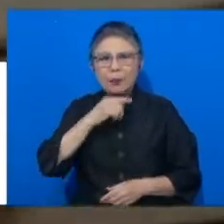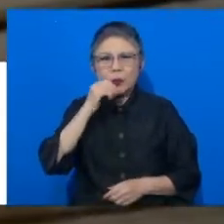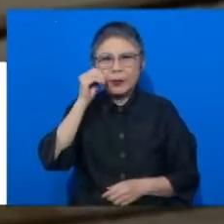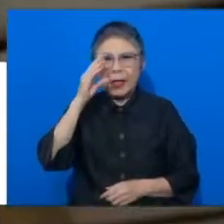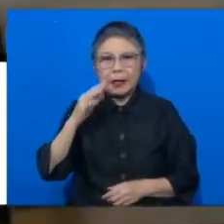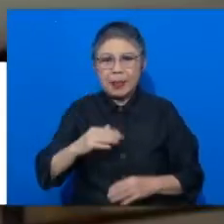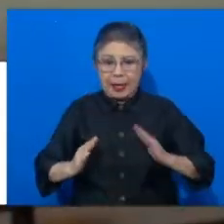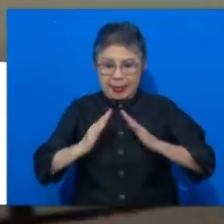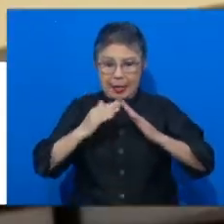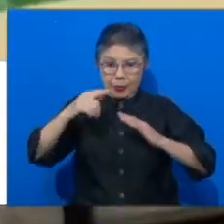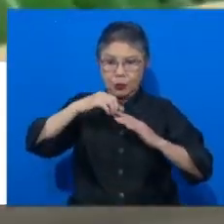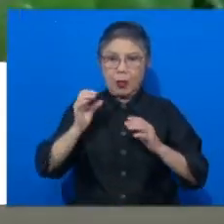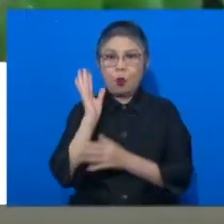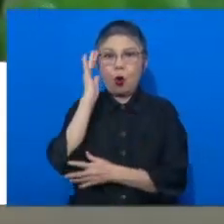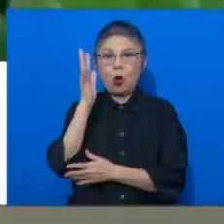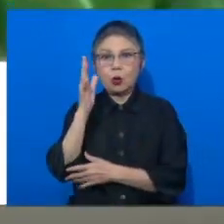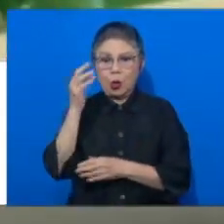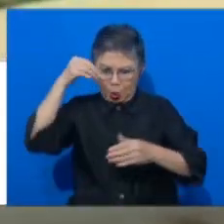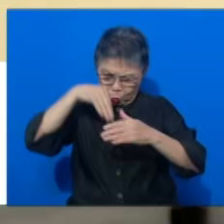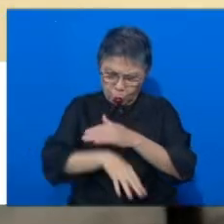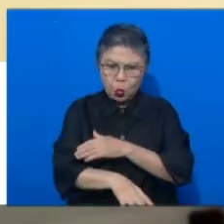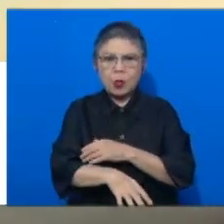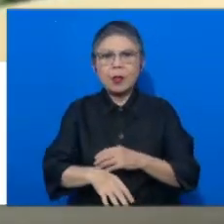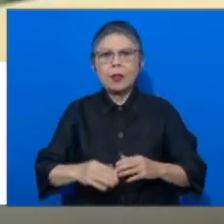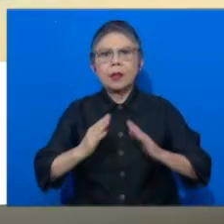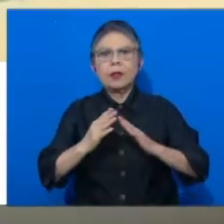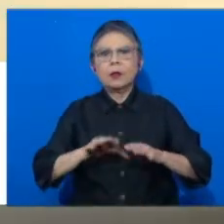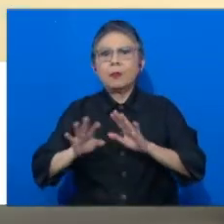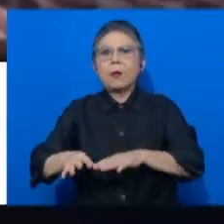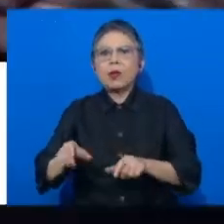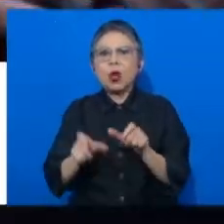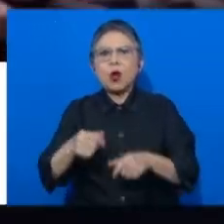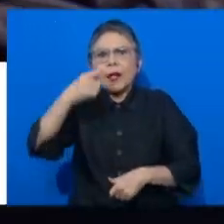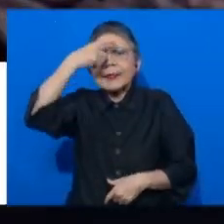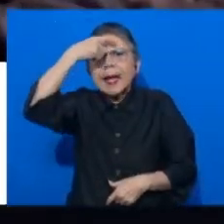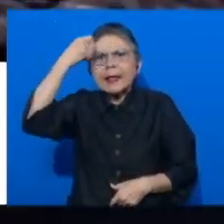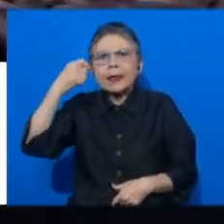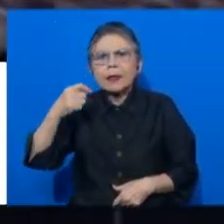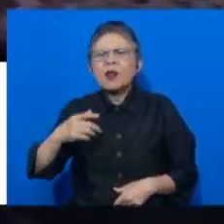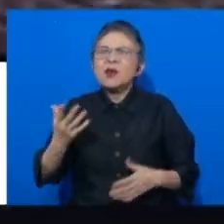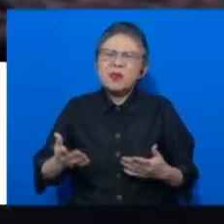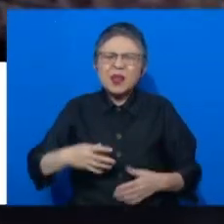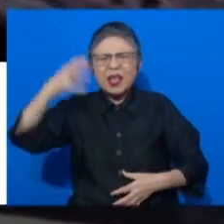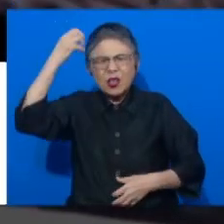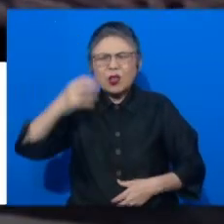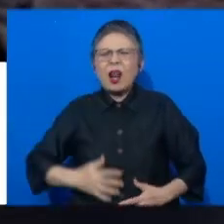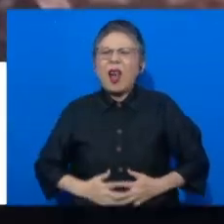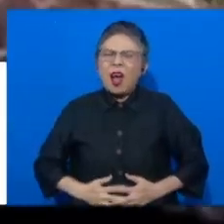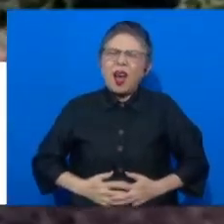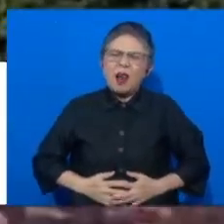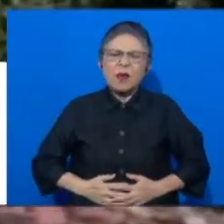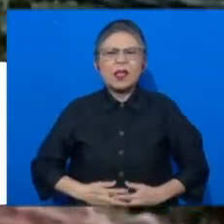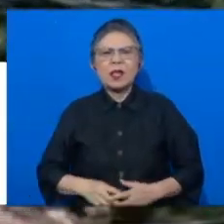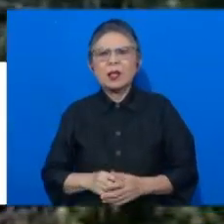atap dan pepohonan, monyet liar ini juga turun ke teras perawatan pasien. Diduga kelaparan, monyet ekor panjang ini naik ke